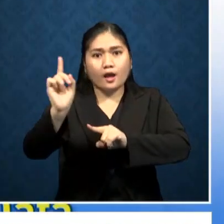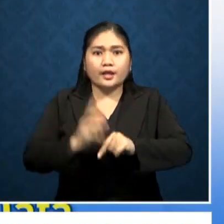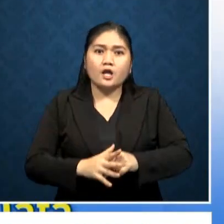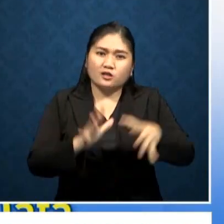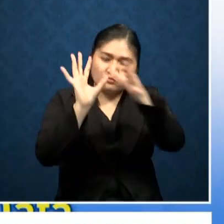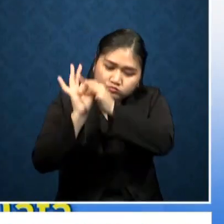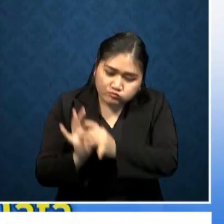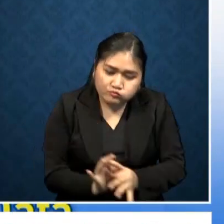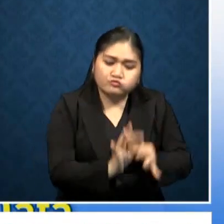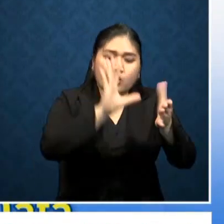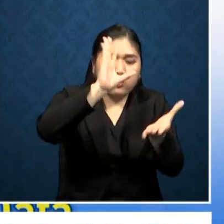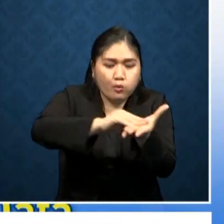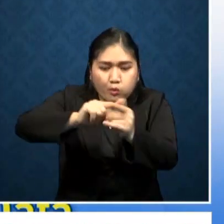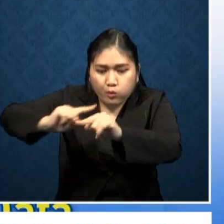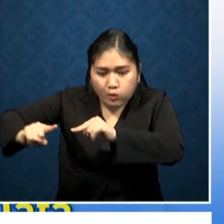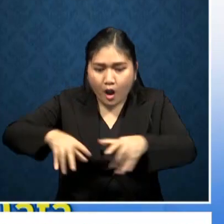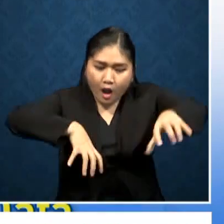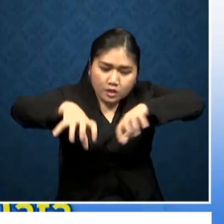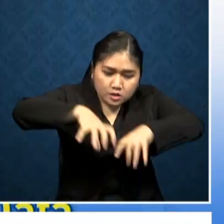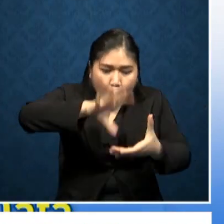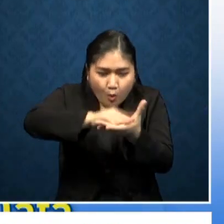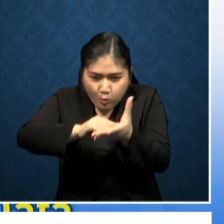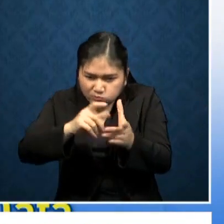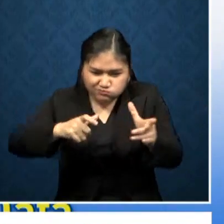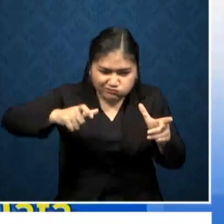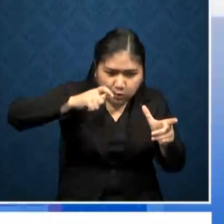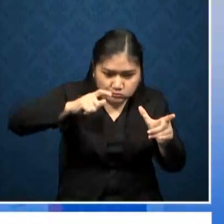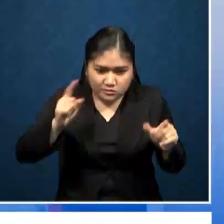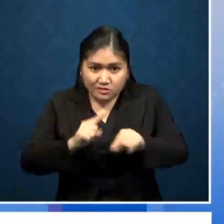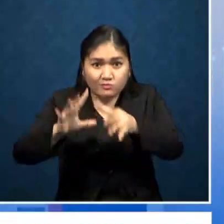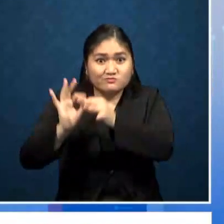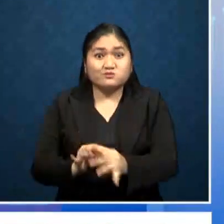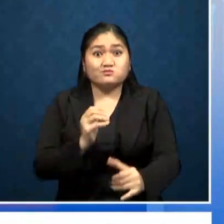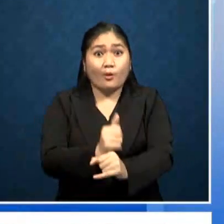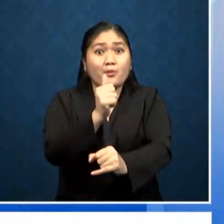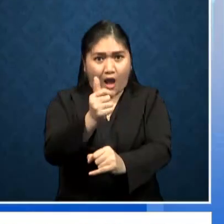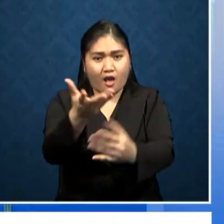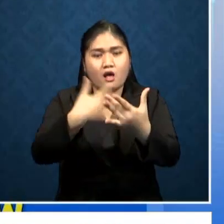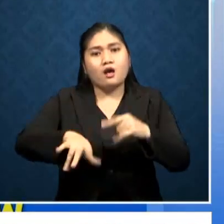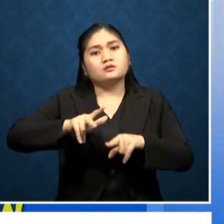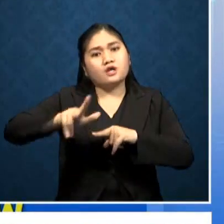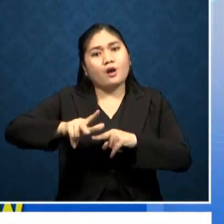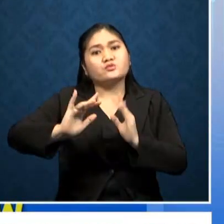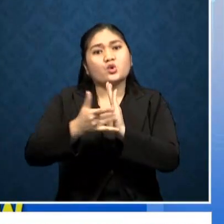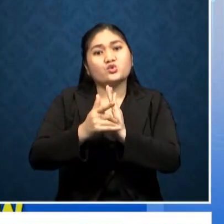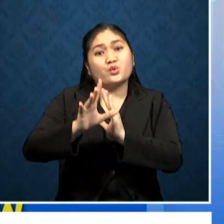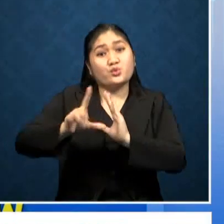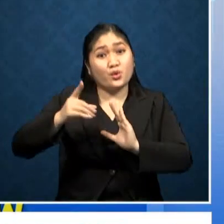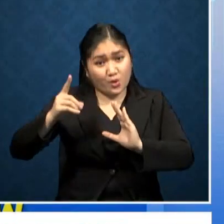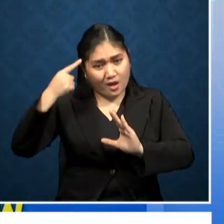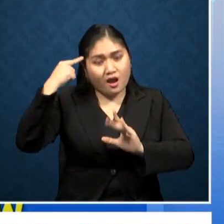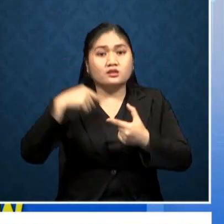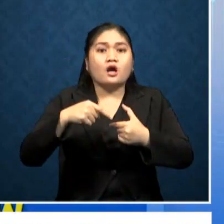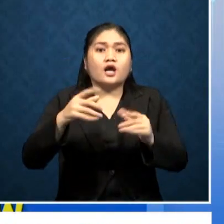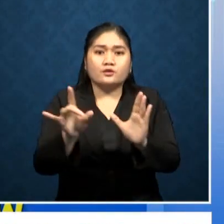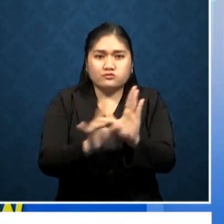เชื่อมโยงข้มูลสาระสนเทศและกจัดการข้อมลขนาดใหญ่- 3. เทคโนโยีดิจิทัฐานเพมประสิธิพาพ